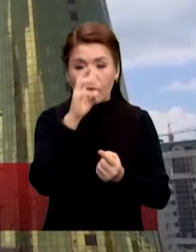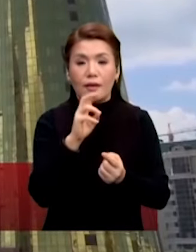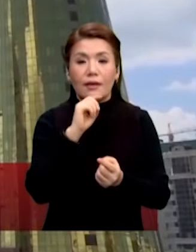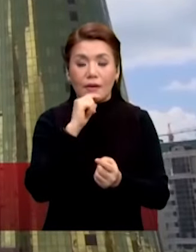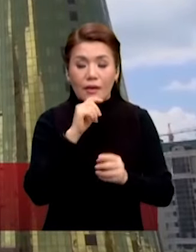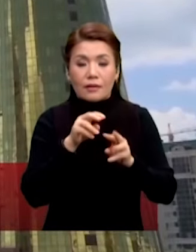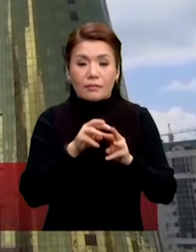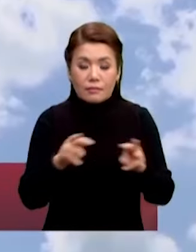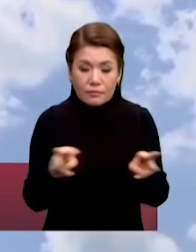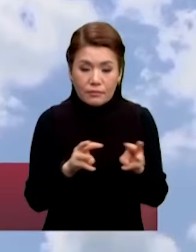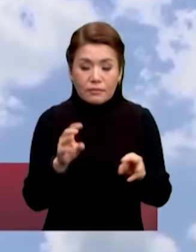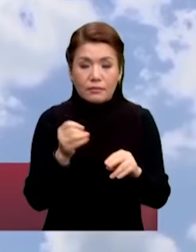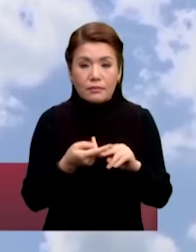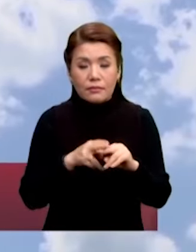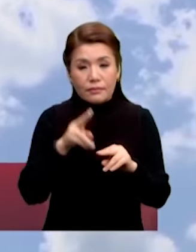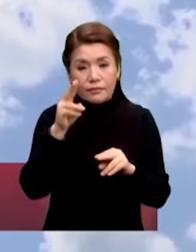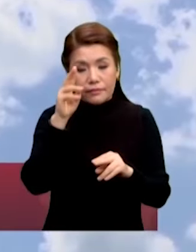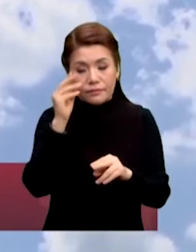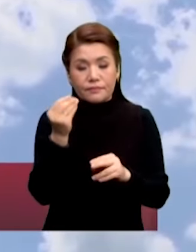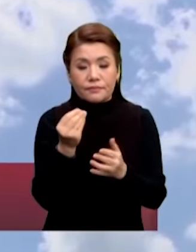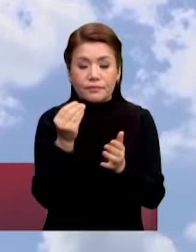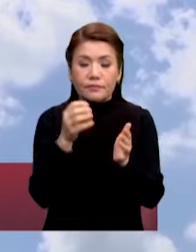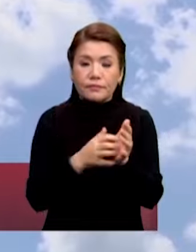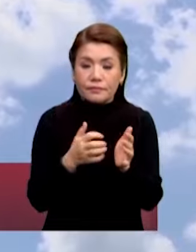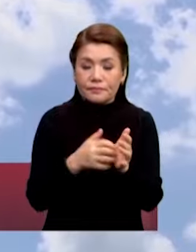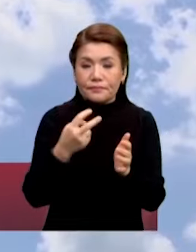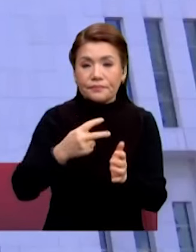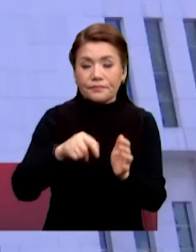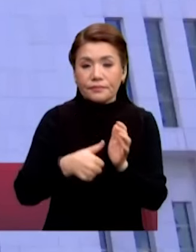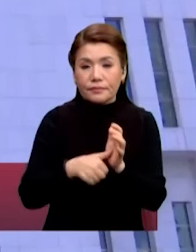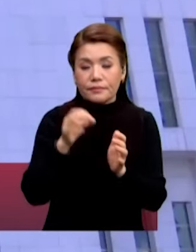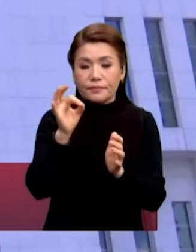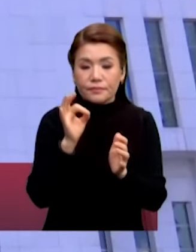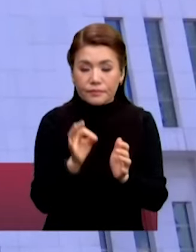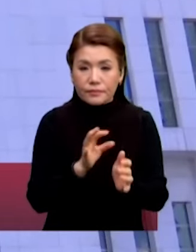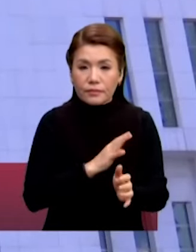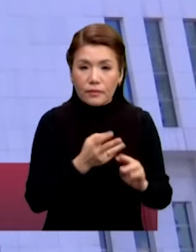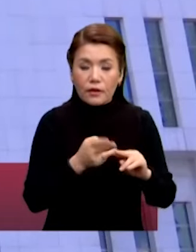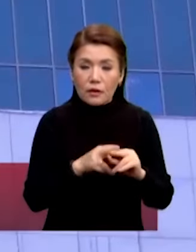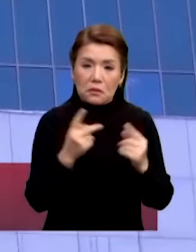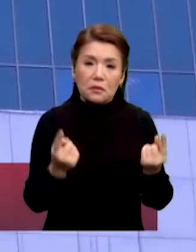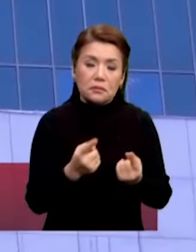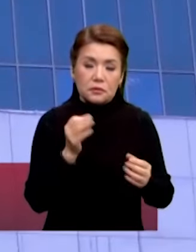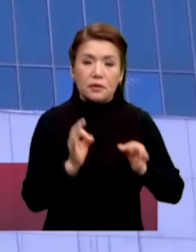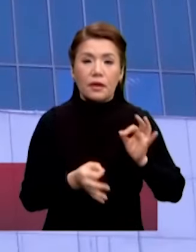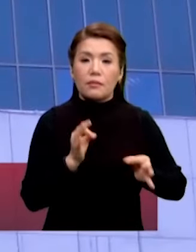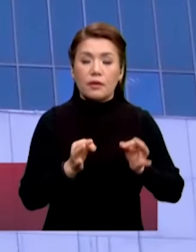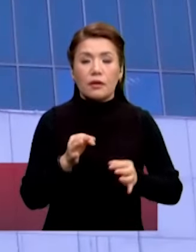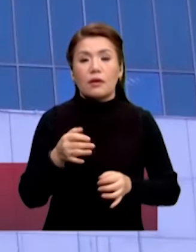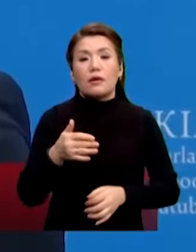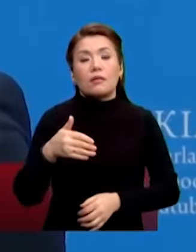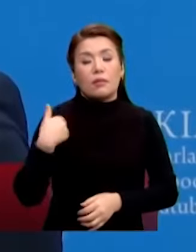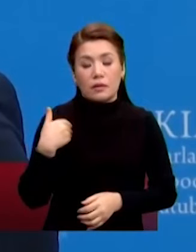дәстүрге балап отырғаны бюджет тапшылығы. Былтыр біздегі дефицит 2,16% болды. Оның айтуынша бұл қалыпты жағдай, тіпті пайдалы деуге болады